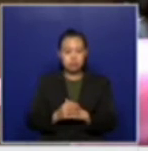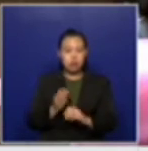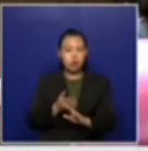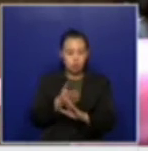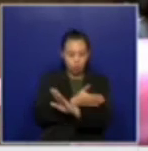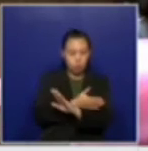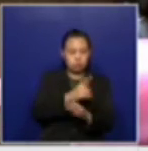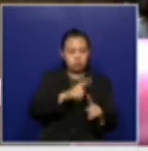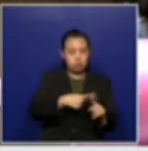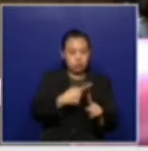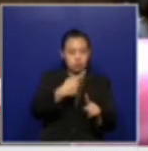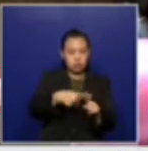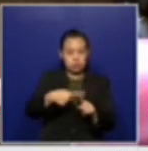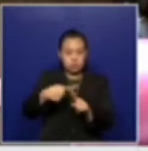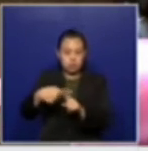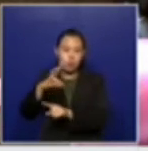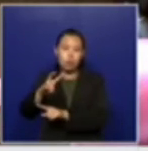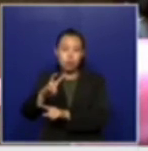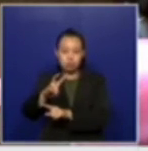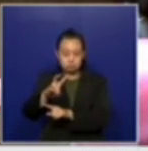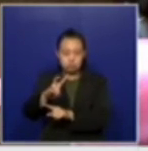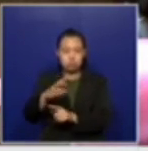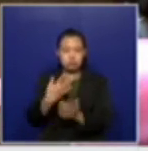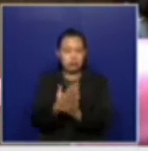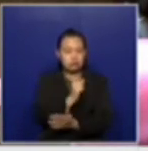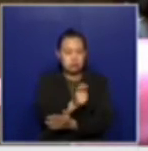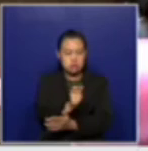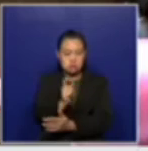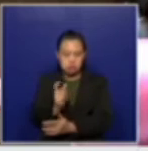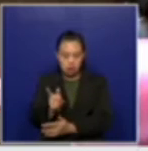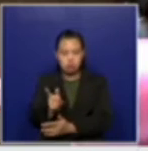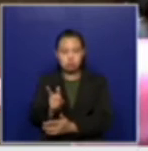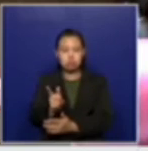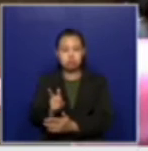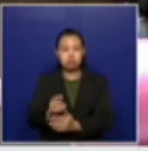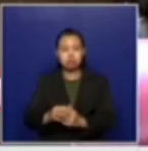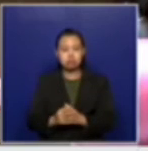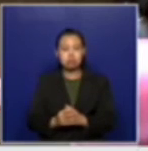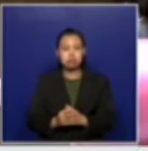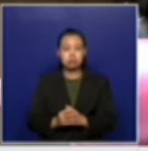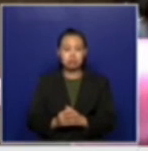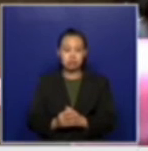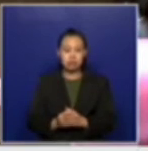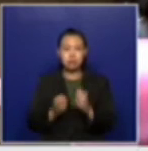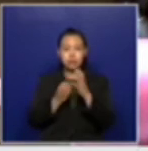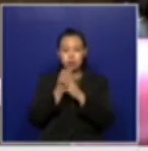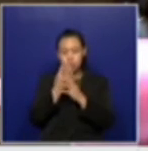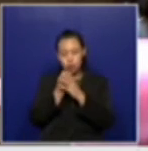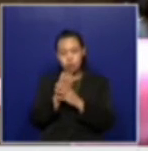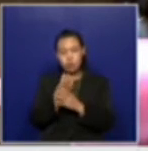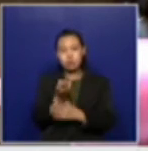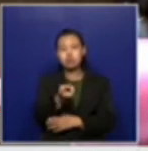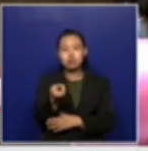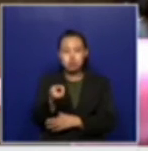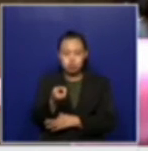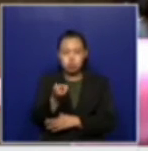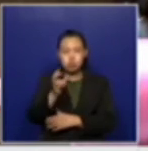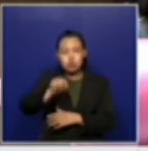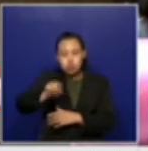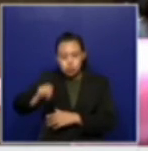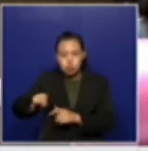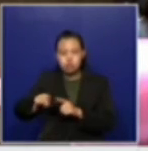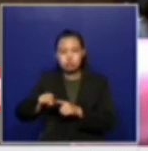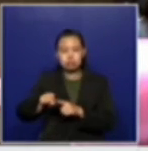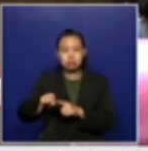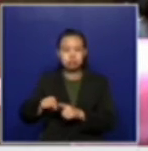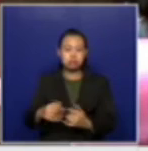6เดือนท่านประธาน3ดอกเบี้ยเงินกู้ดังกล่าวนี้ที่เป็นบอกว่าดอกเบี้ยต่ำนั้นเนี่ยวันนี้ไม่อยู่ในสภา